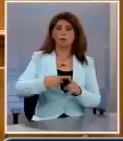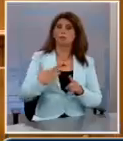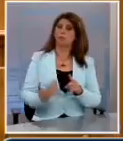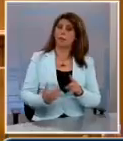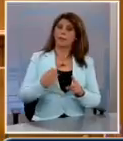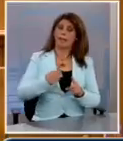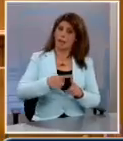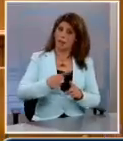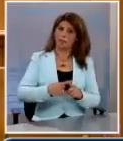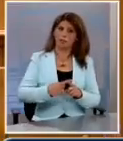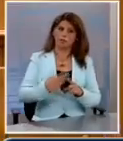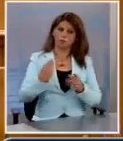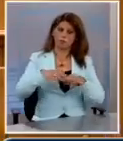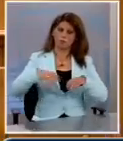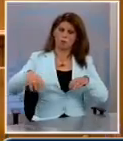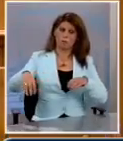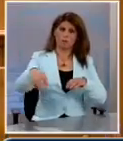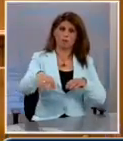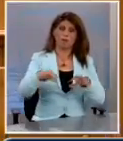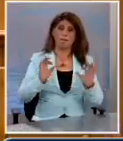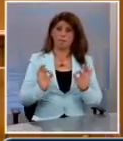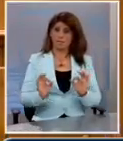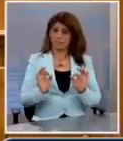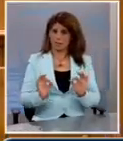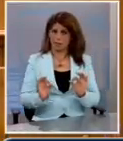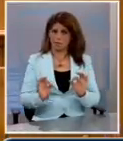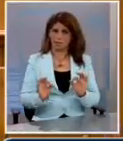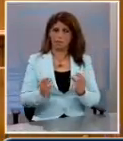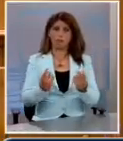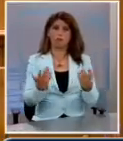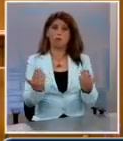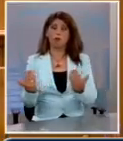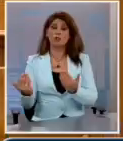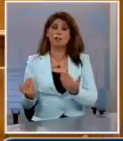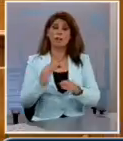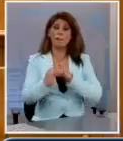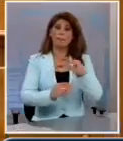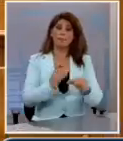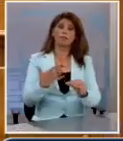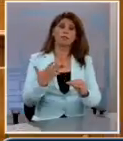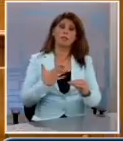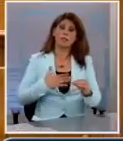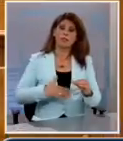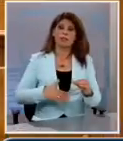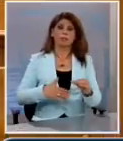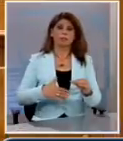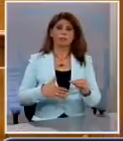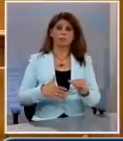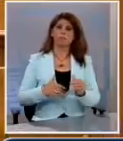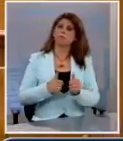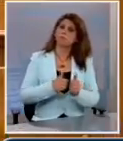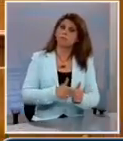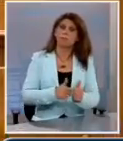χώρα μας σε μια σειρά από κλάδους. Και φυσικά η προσέλκυση επενδύσεων χρειάζεται μια σειρά